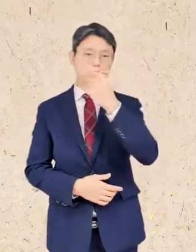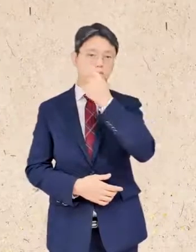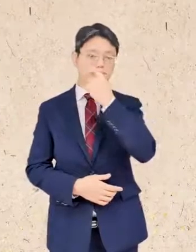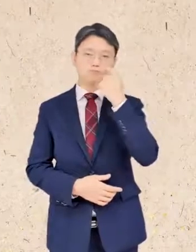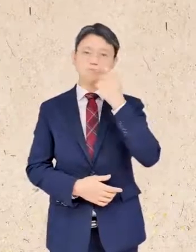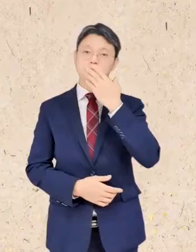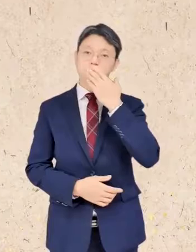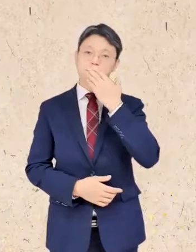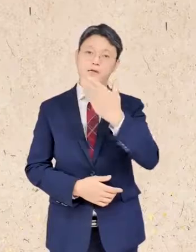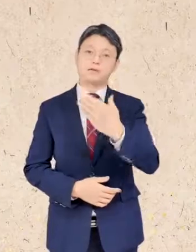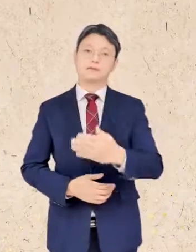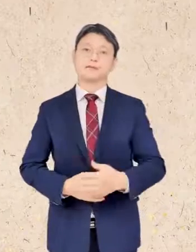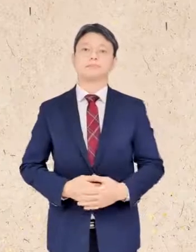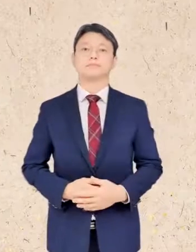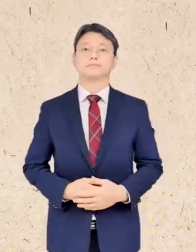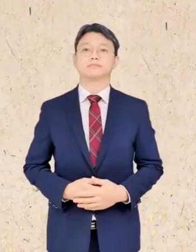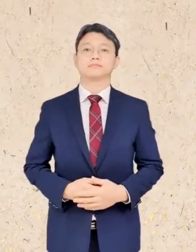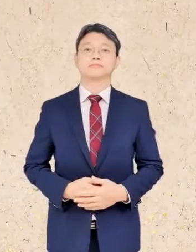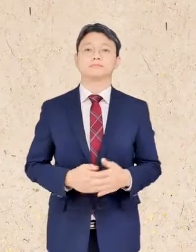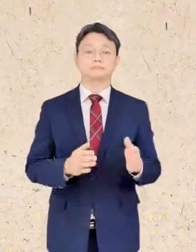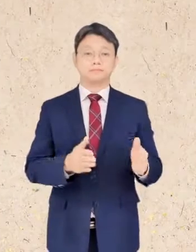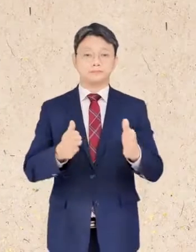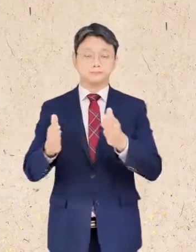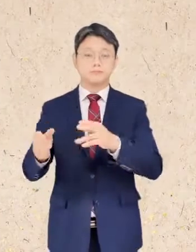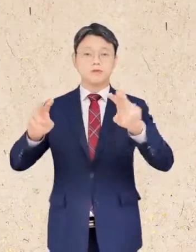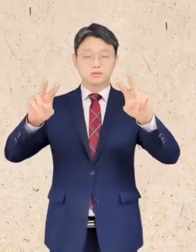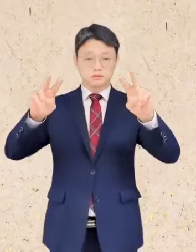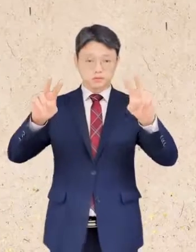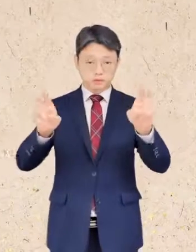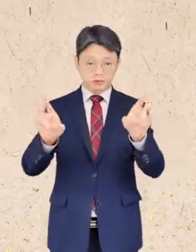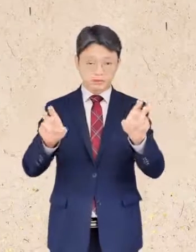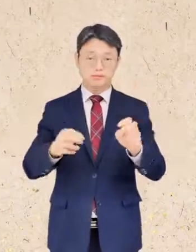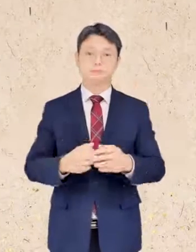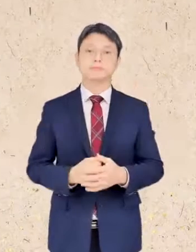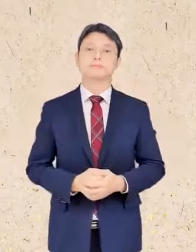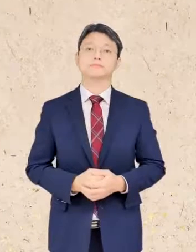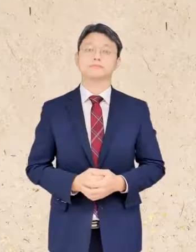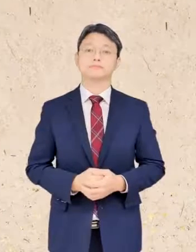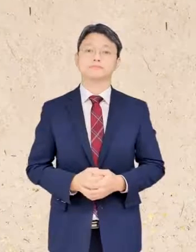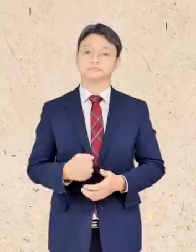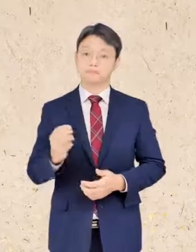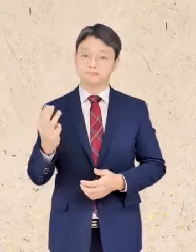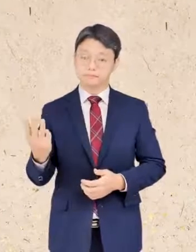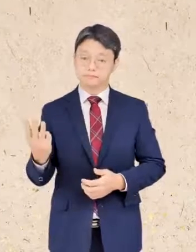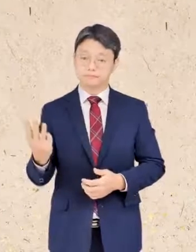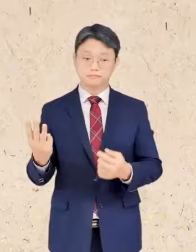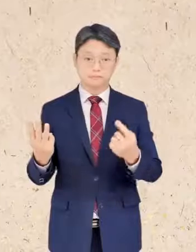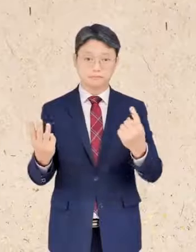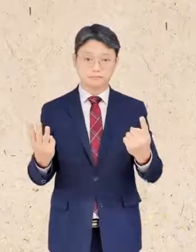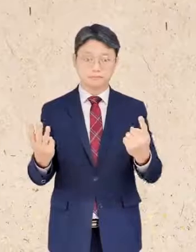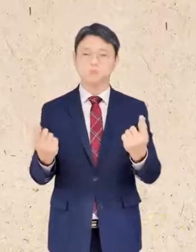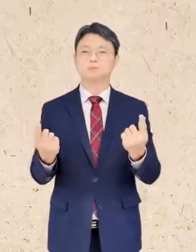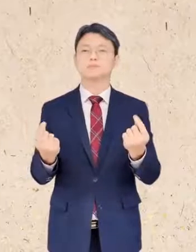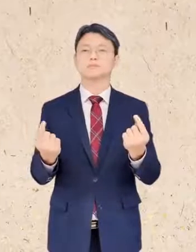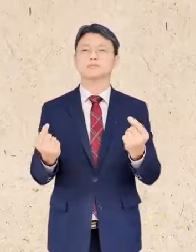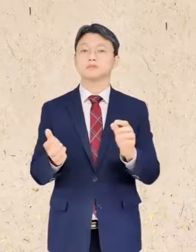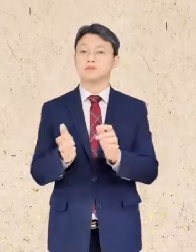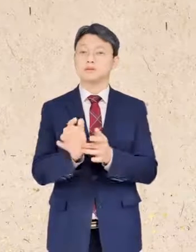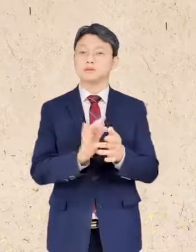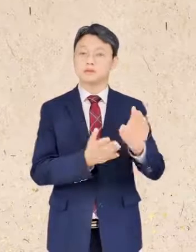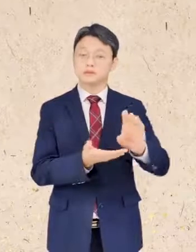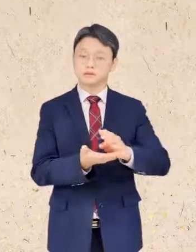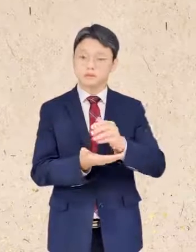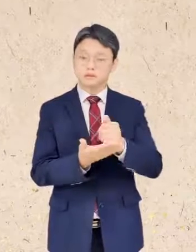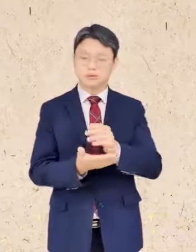이를 증명하고 있습니다. 다음으로 요한복음의 주제를 살펴보도록 하겠습니다. 다른 복음서와 마찬가지로 요한복음은